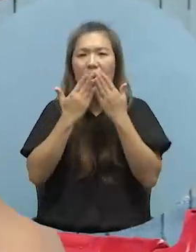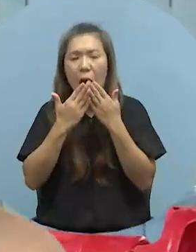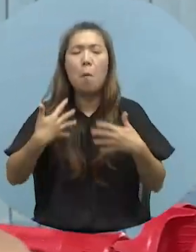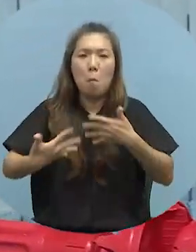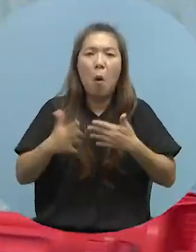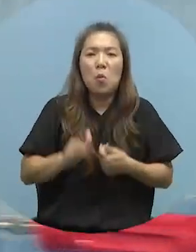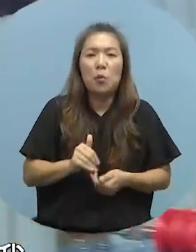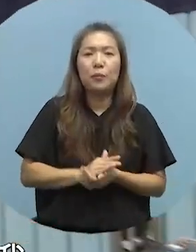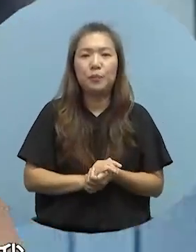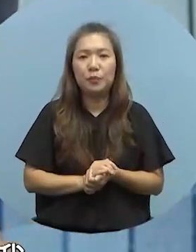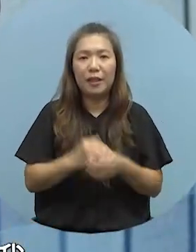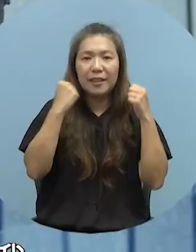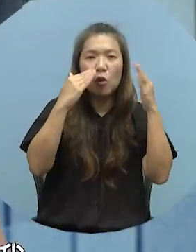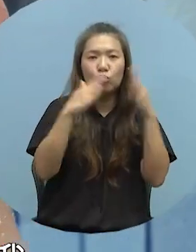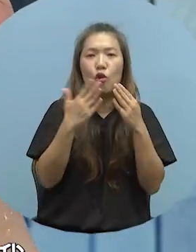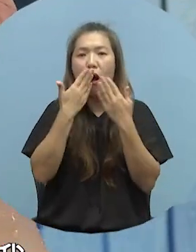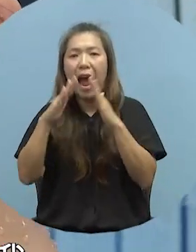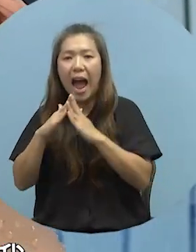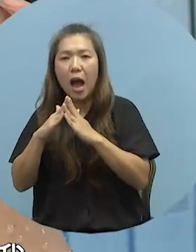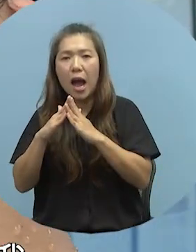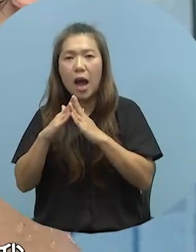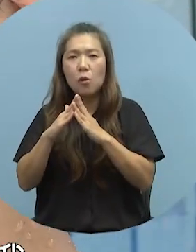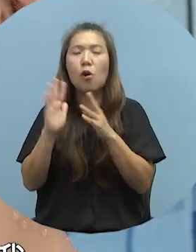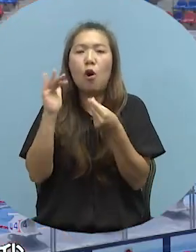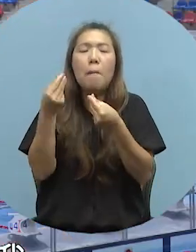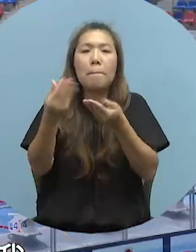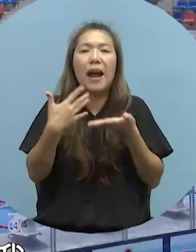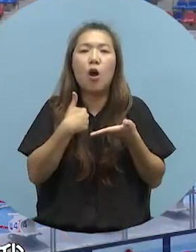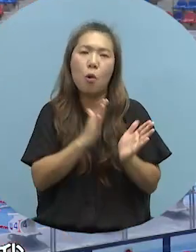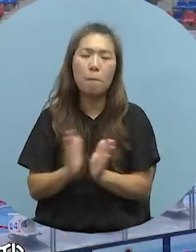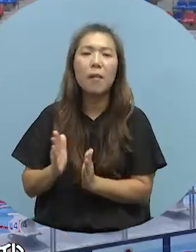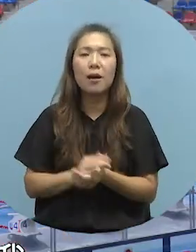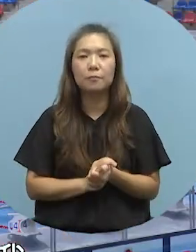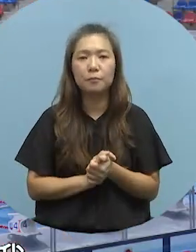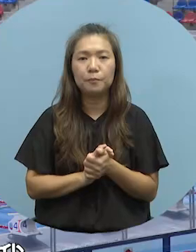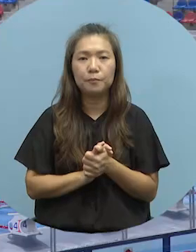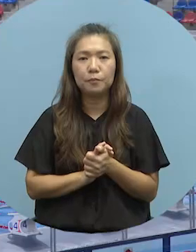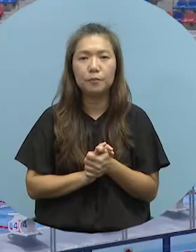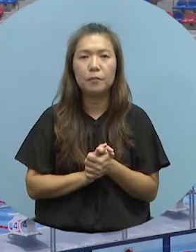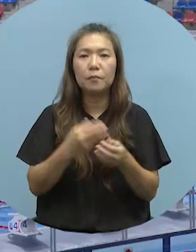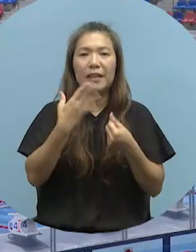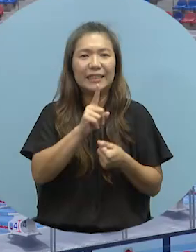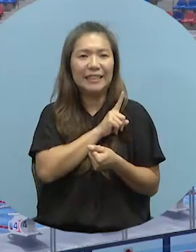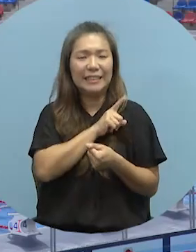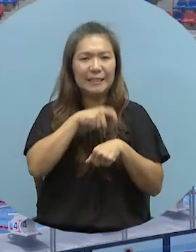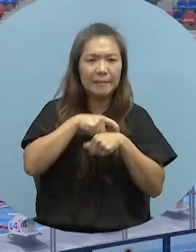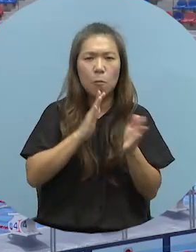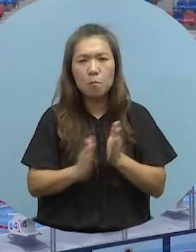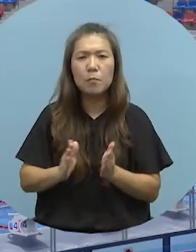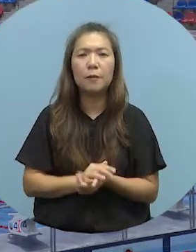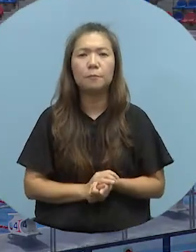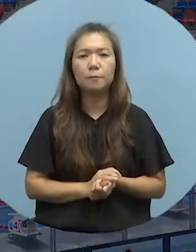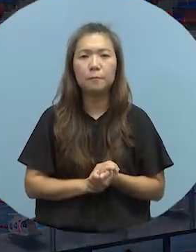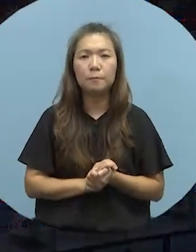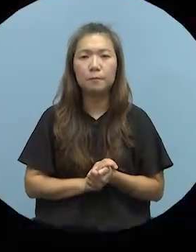學方面都忙好多啦。體院同埋學校嗰邊都會即係會好就我啦，即係俾我自己就啲時間咁